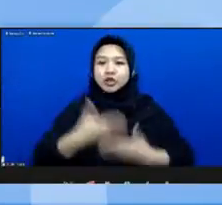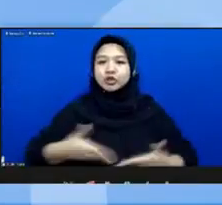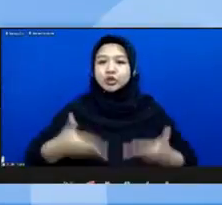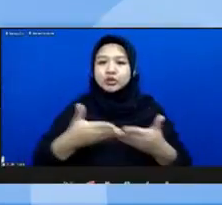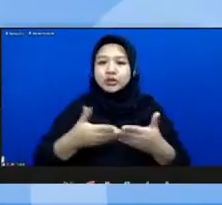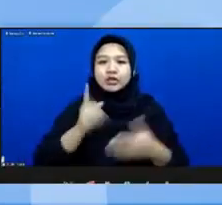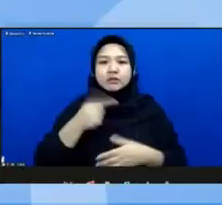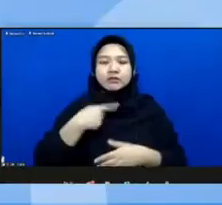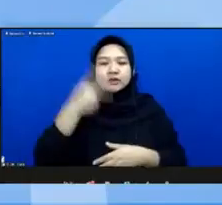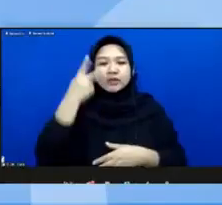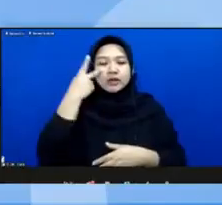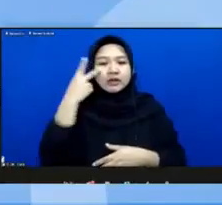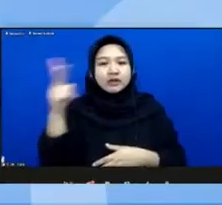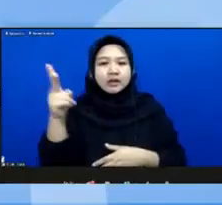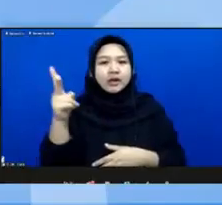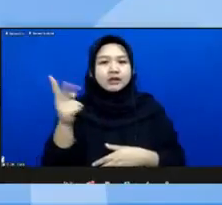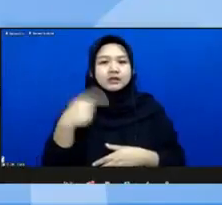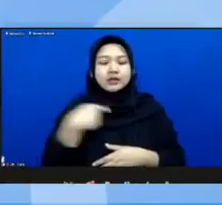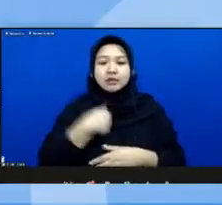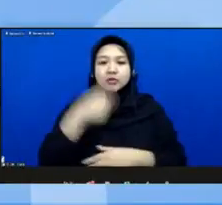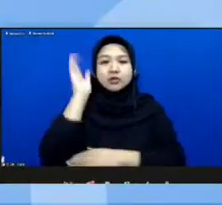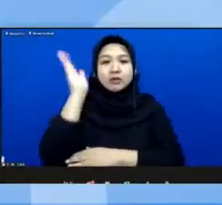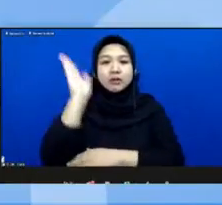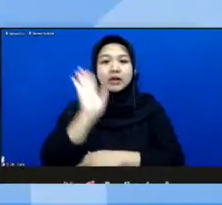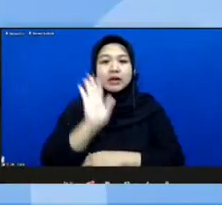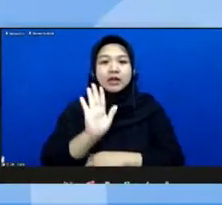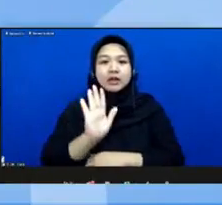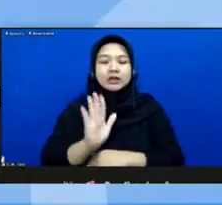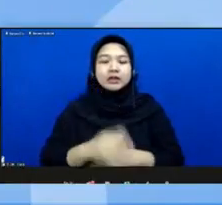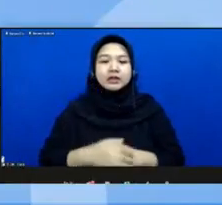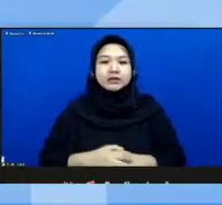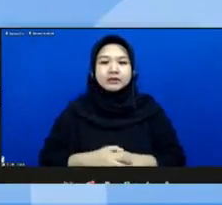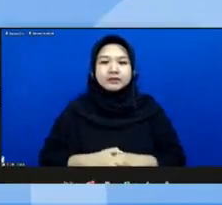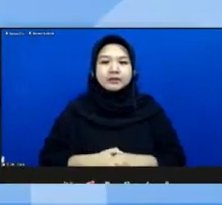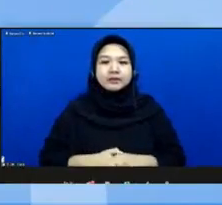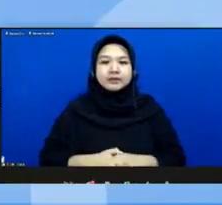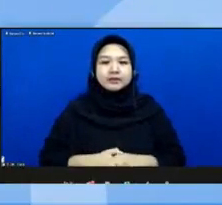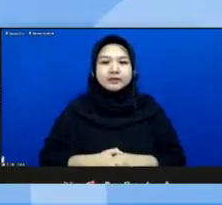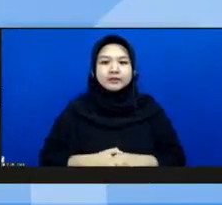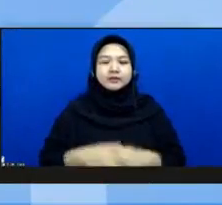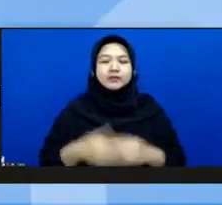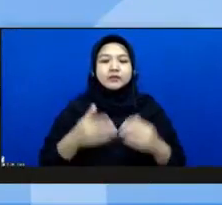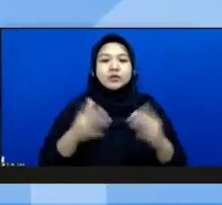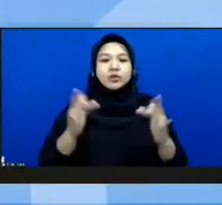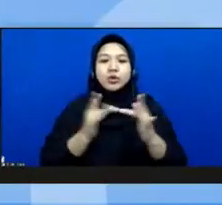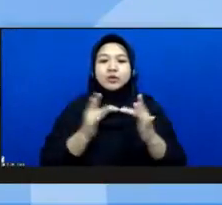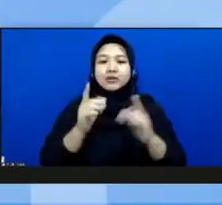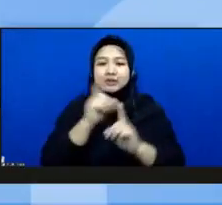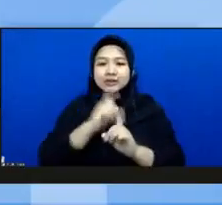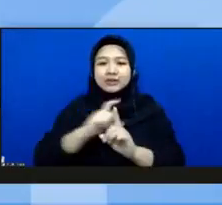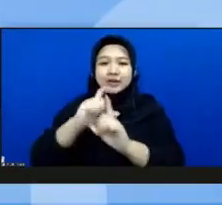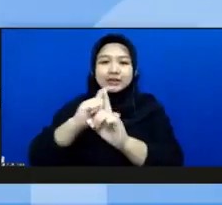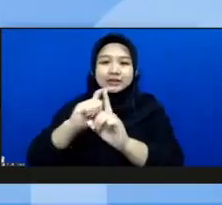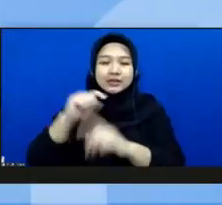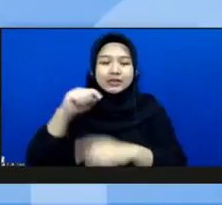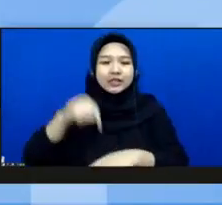lihat seperti apa yang akan saya sampaikan nanti, contact tracing ini tidak sekedar